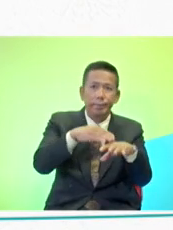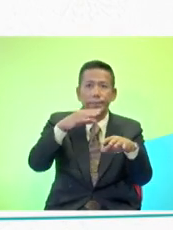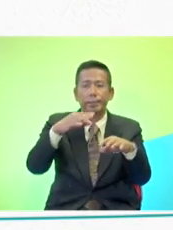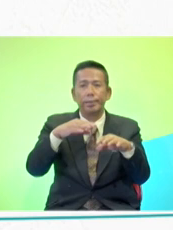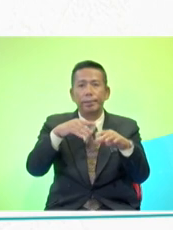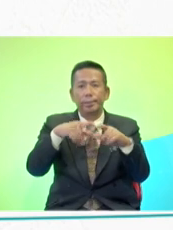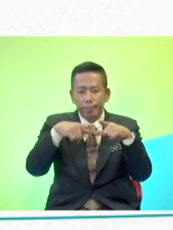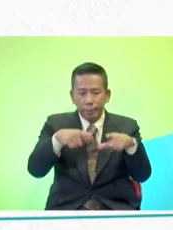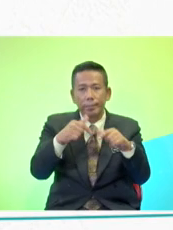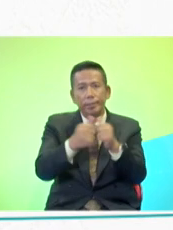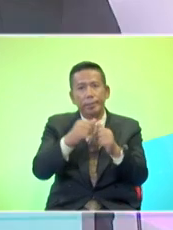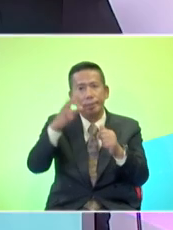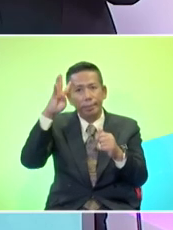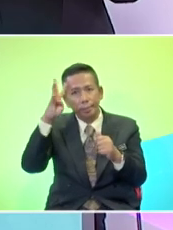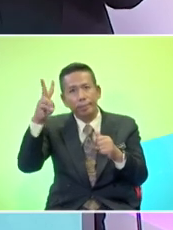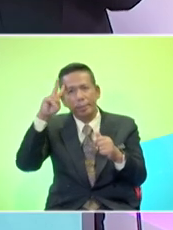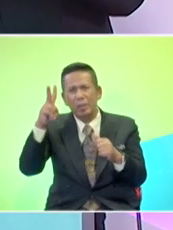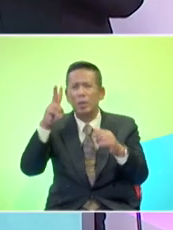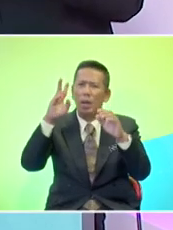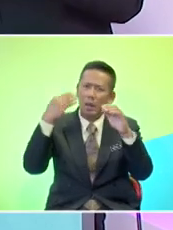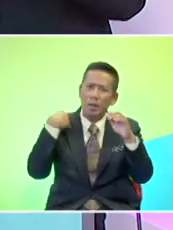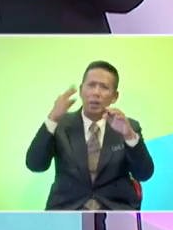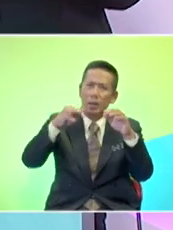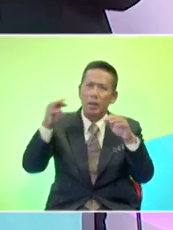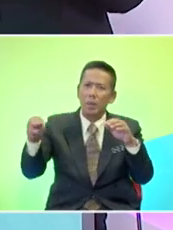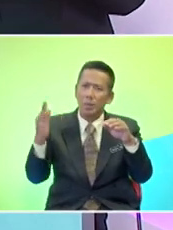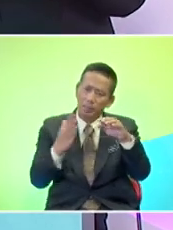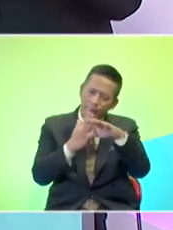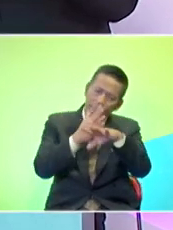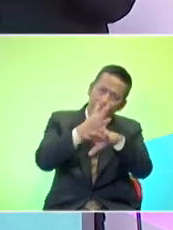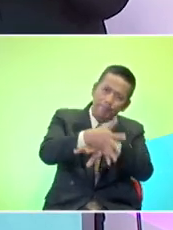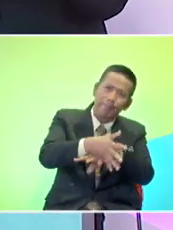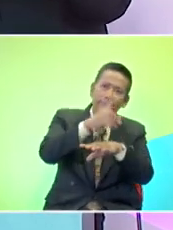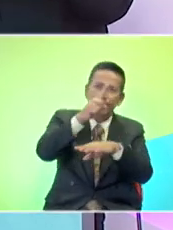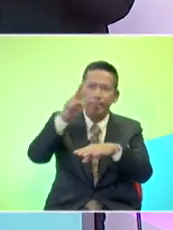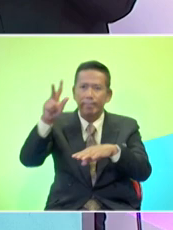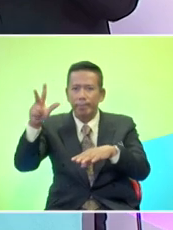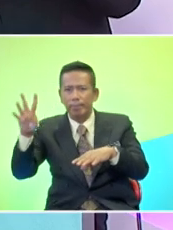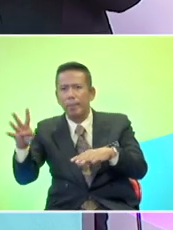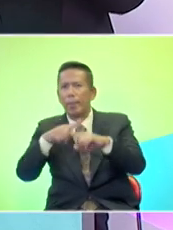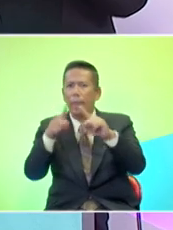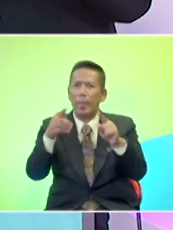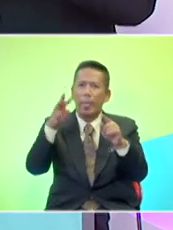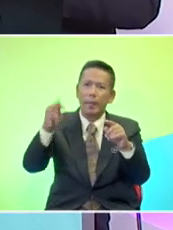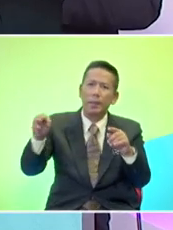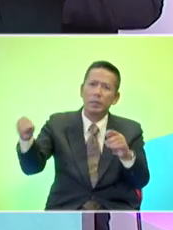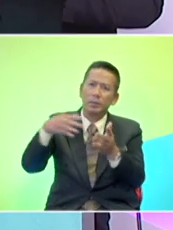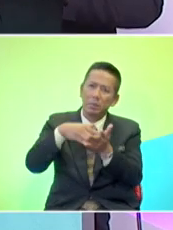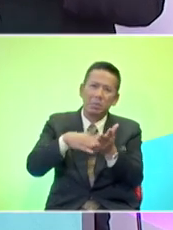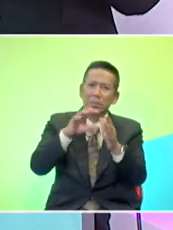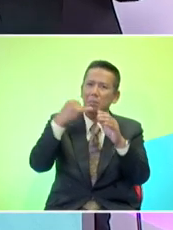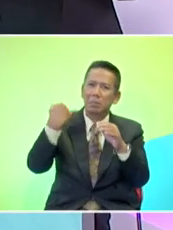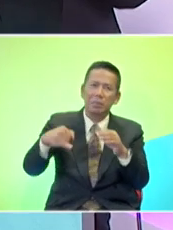murid yang boleh melangkahi tahap 1 2 3 4 tapi murid-muridnya lemah susah untuk mencapai tahap 5 dan 6